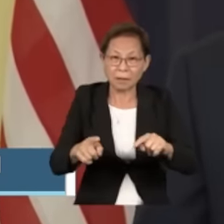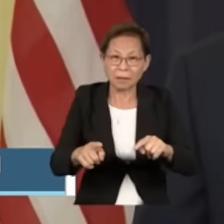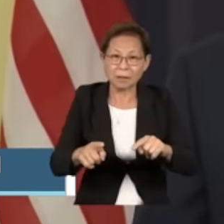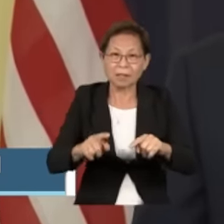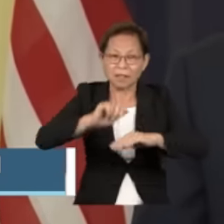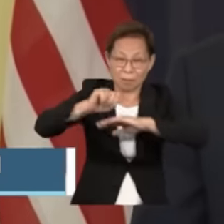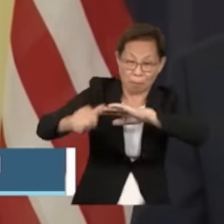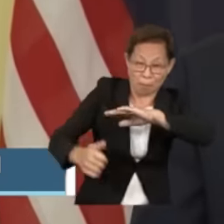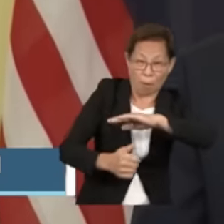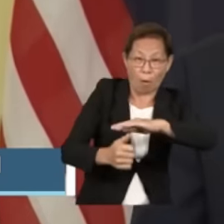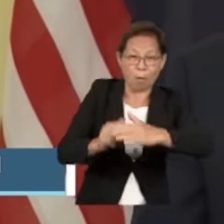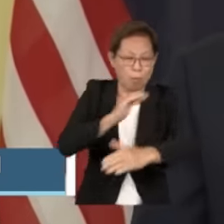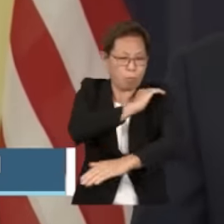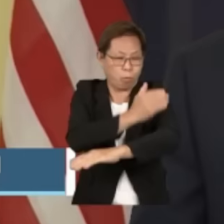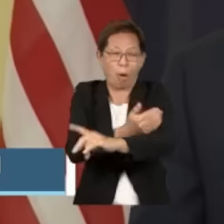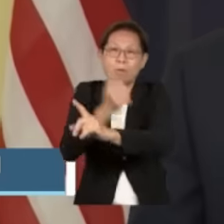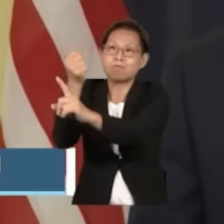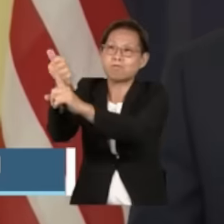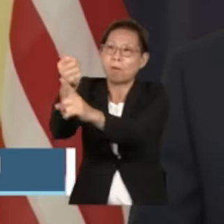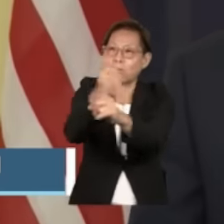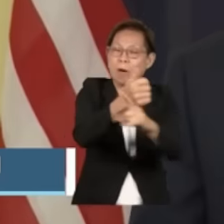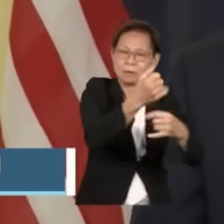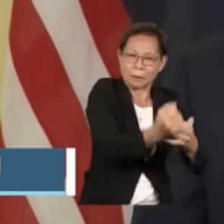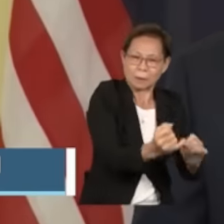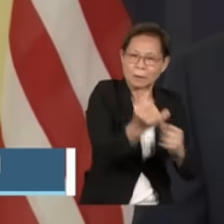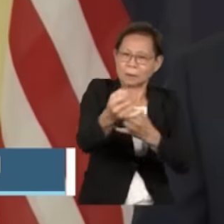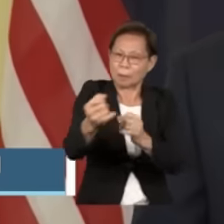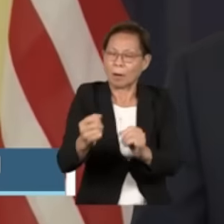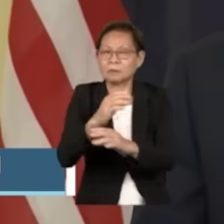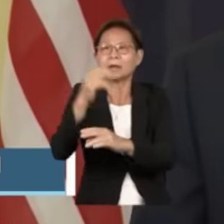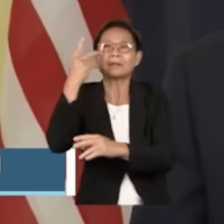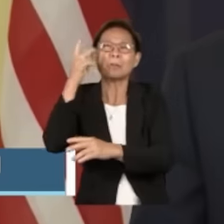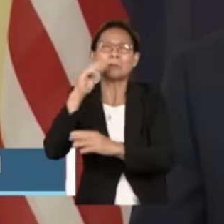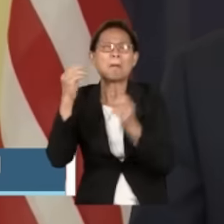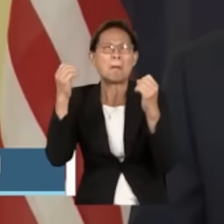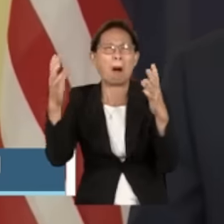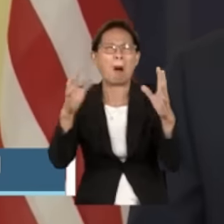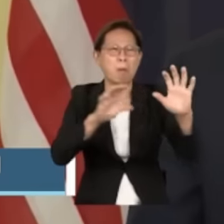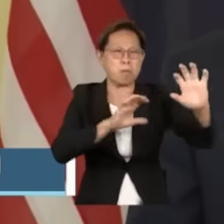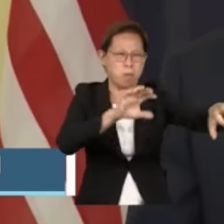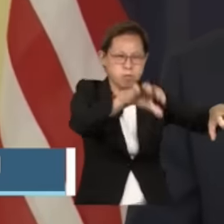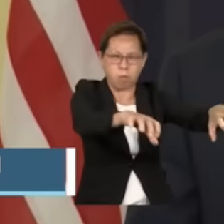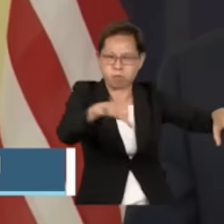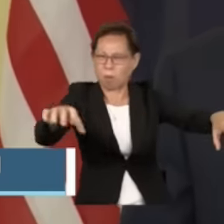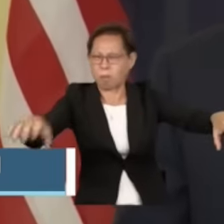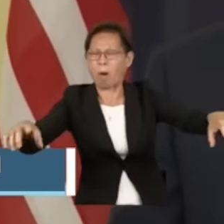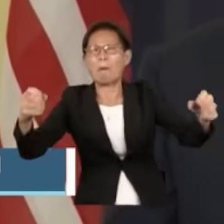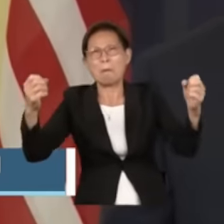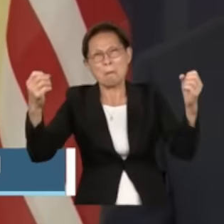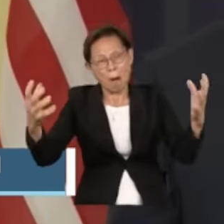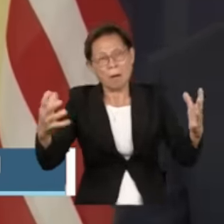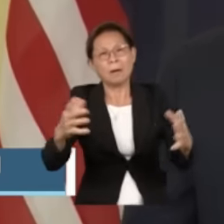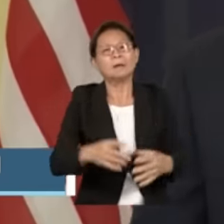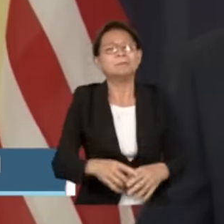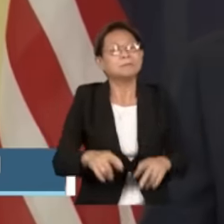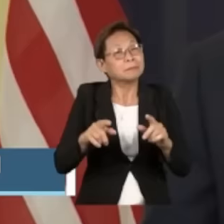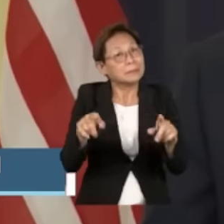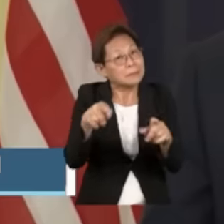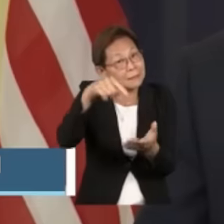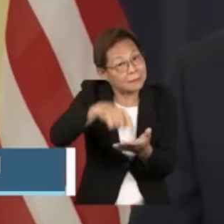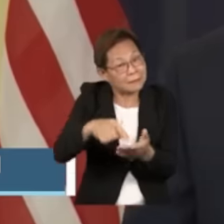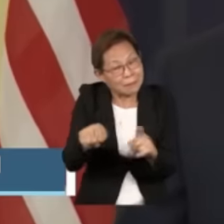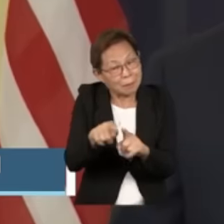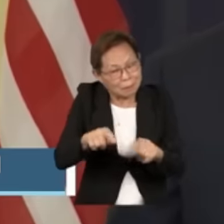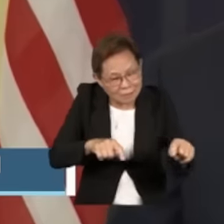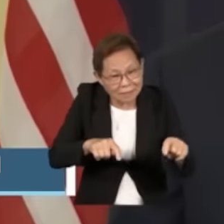di bawah penguasaan masing-masing jabatan dan kementerian yang begitu banyak. Tetapi ini juga selari dengan